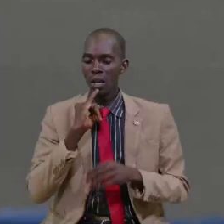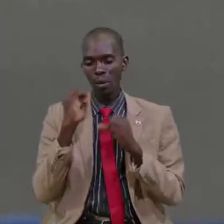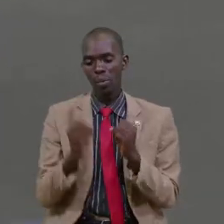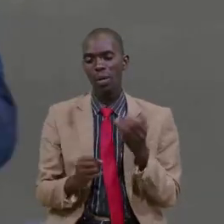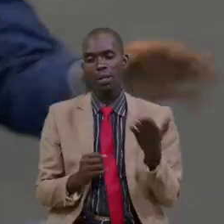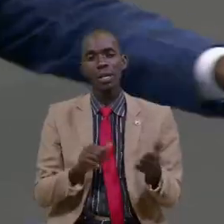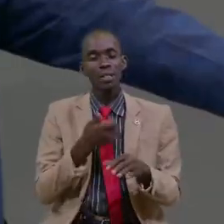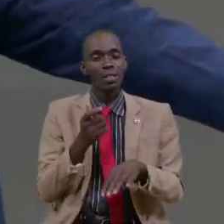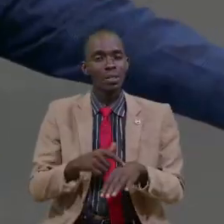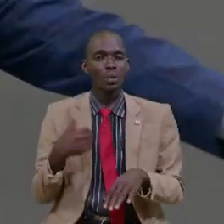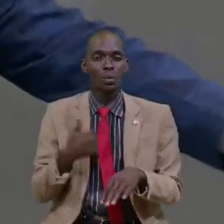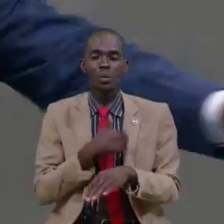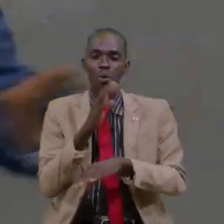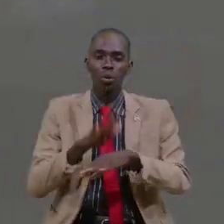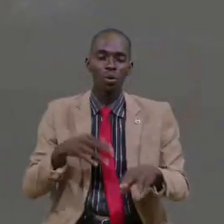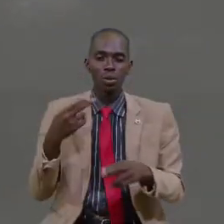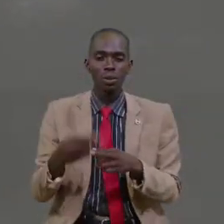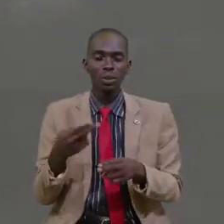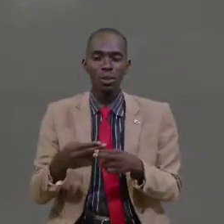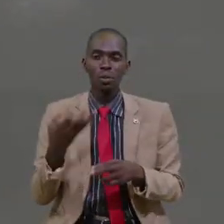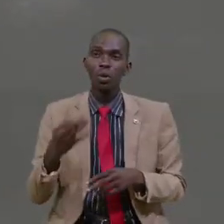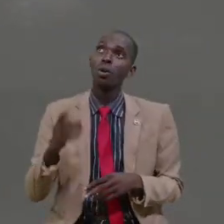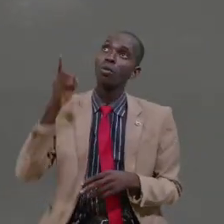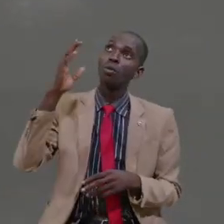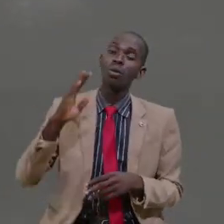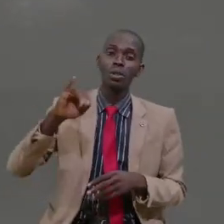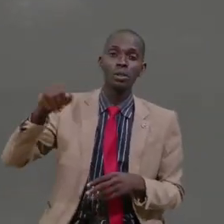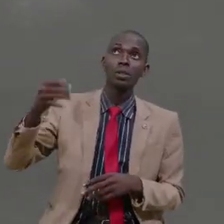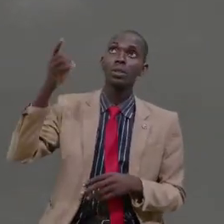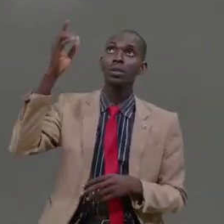là-bas. À tout moment, nous mentionnons le nom de Jéhovah.